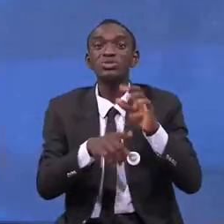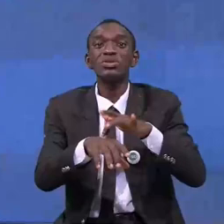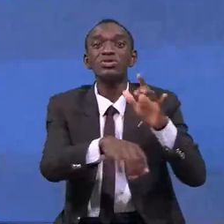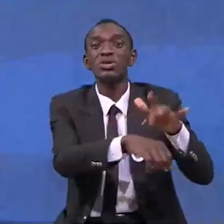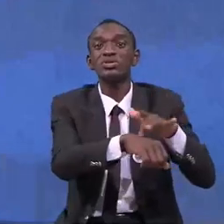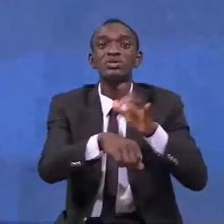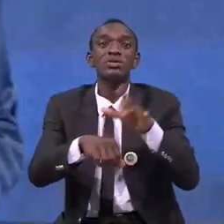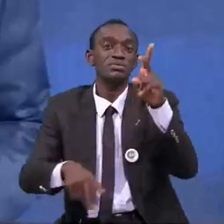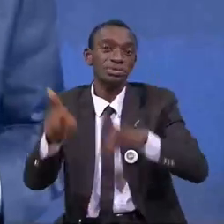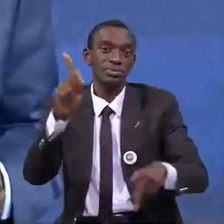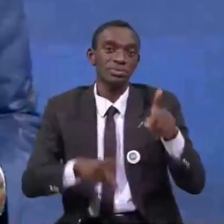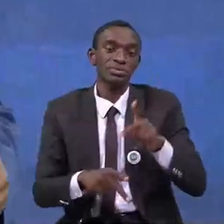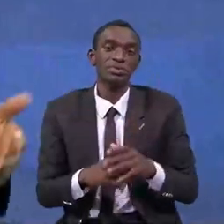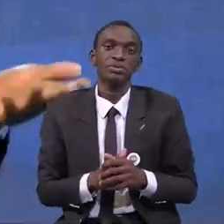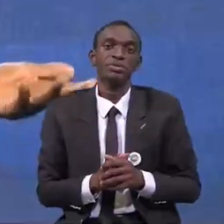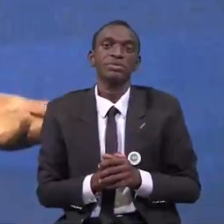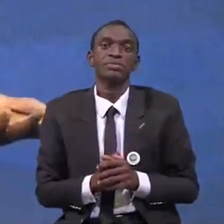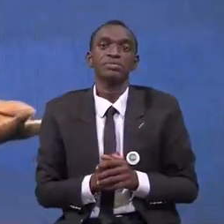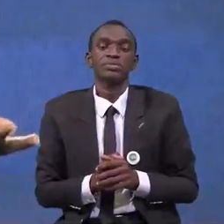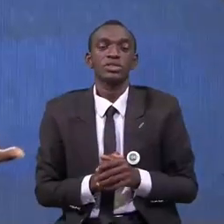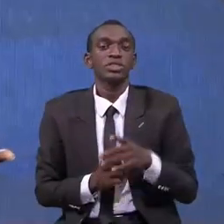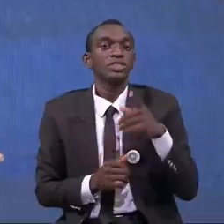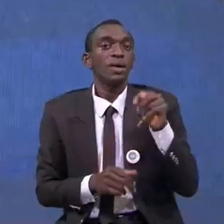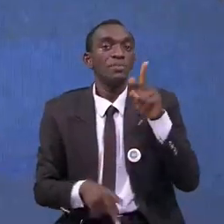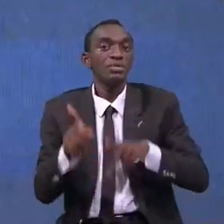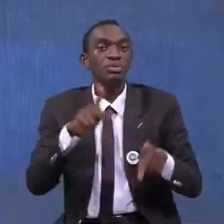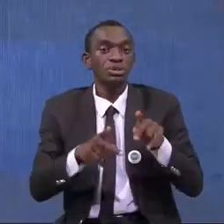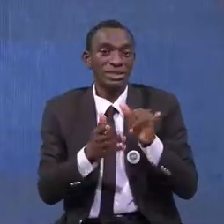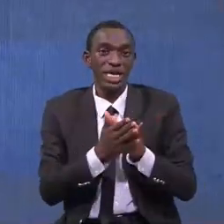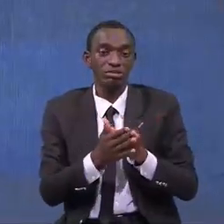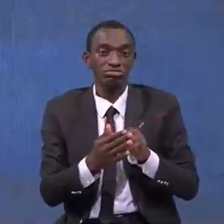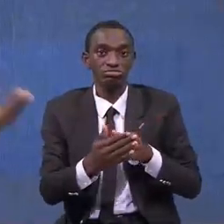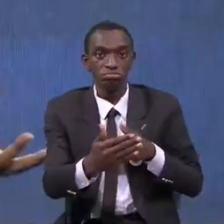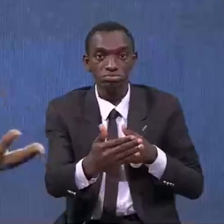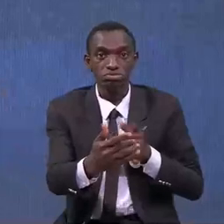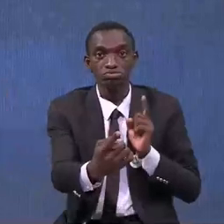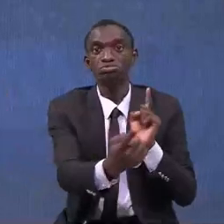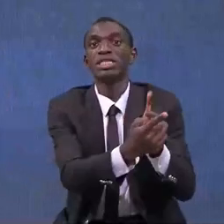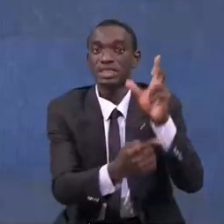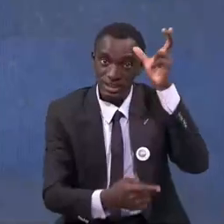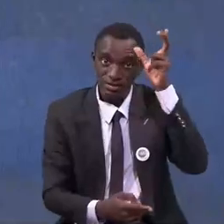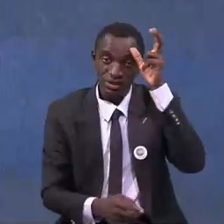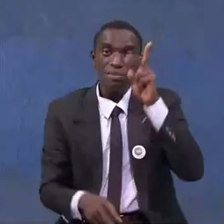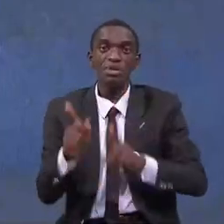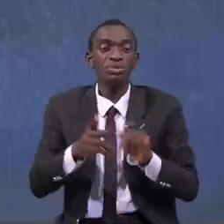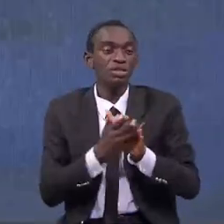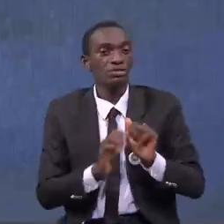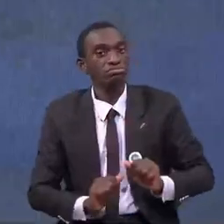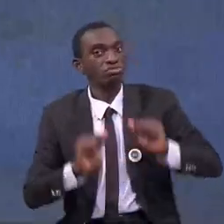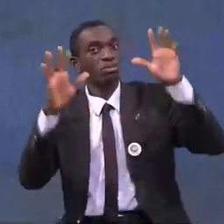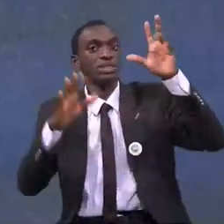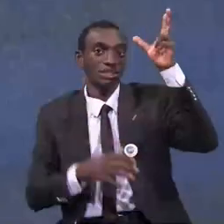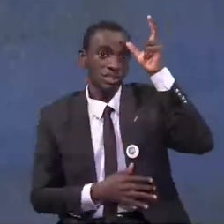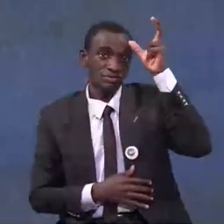Satan le diable aussi touche des vies les gens qui vont vers lui les gens qui se soumettent